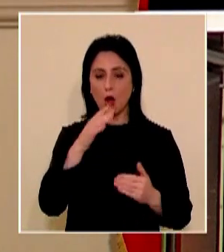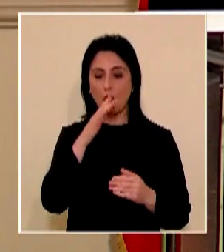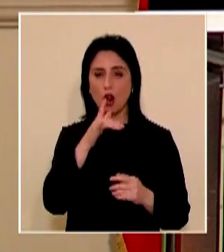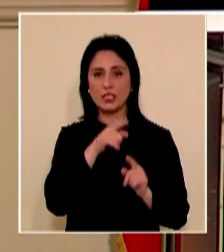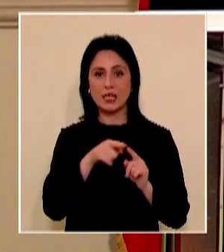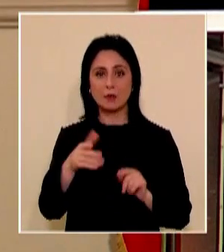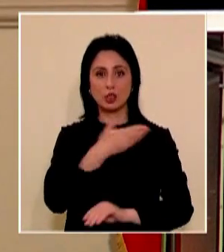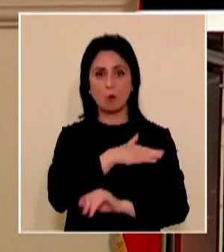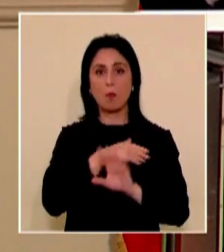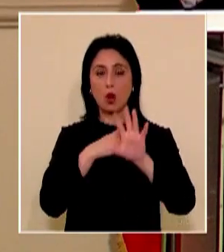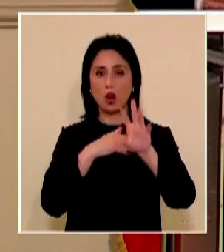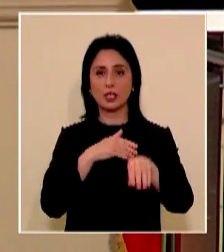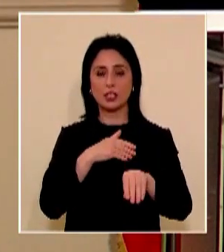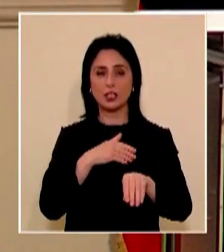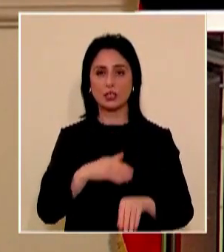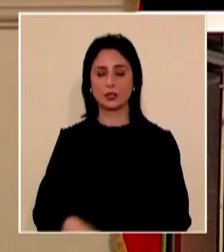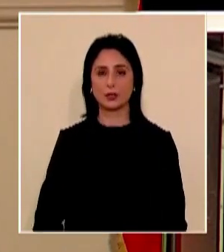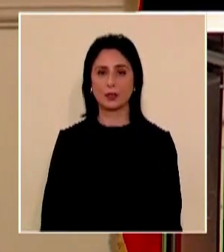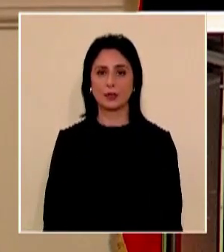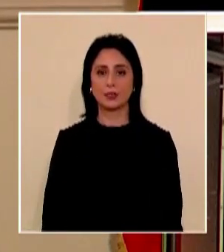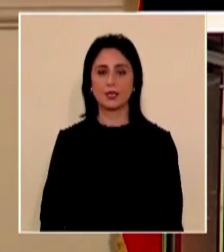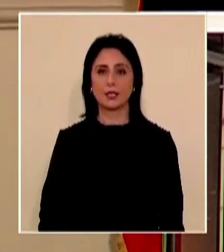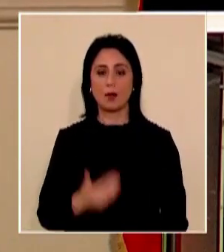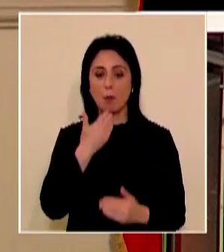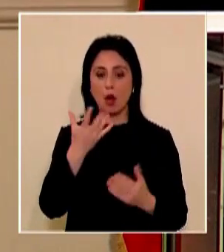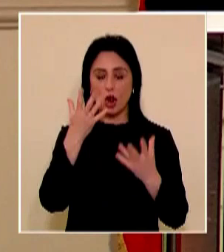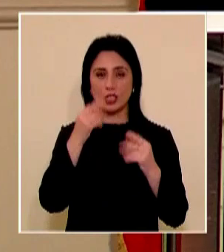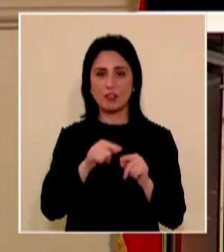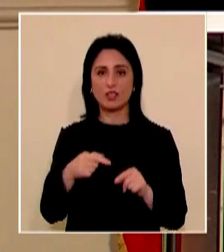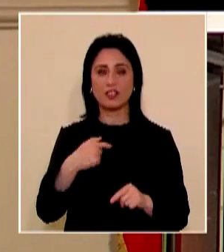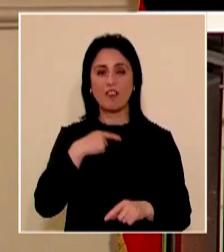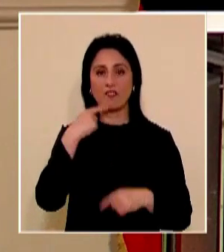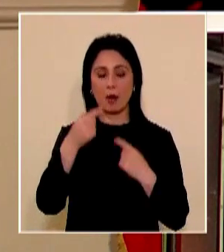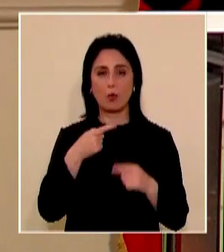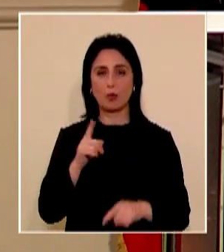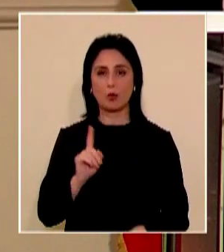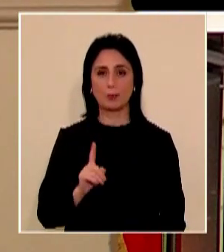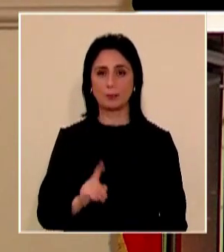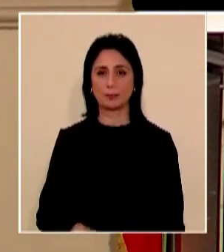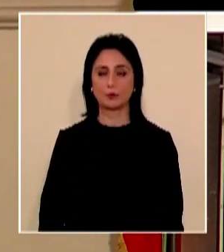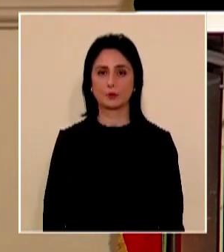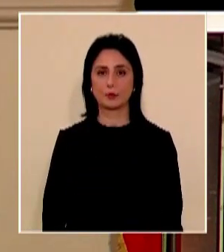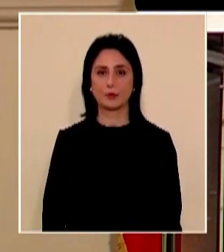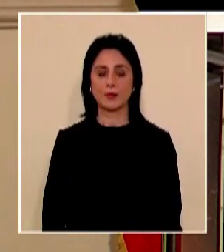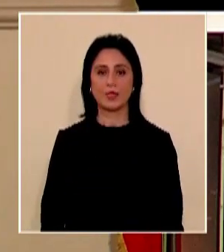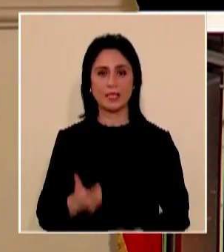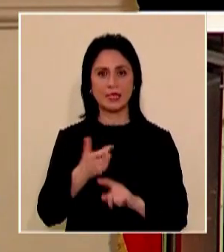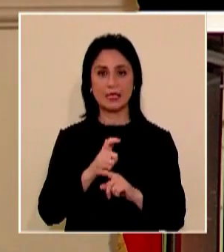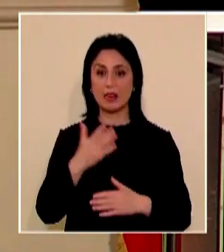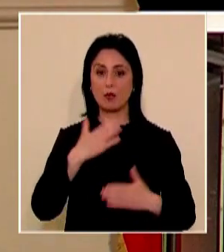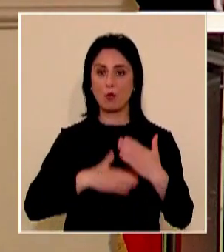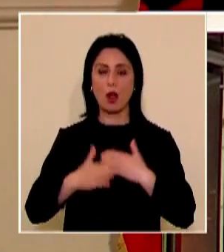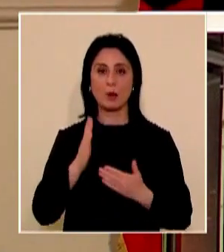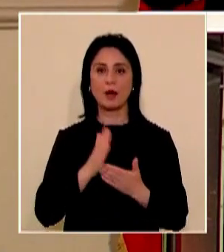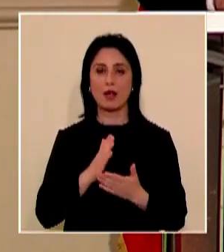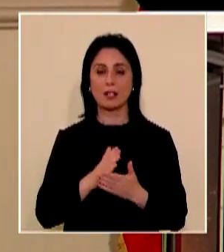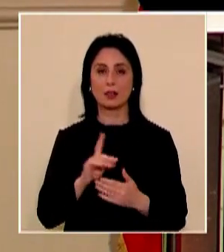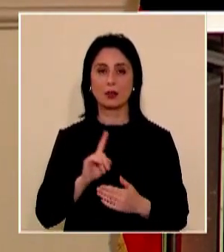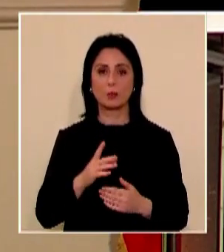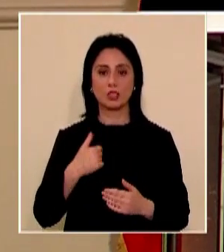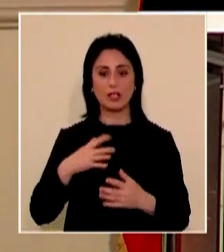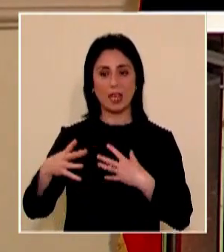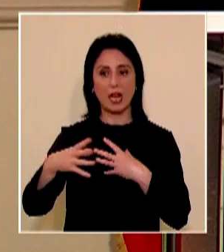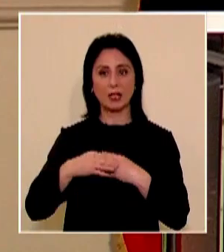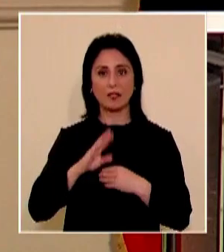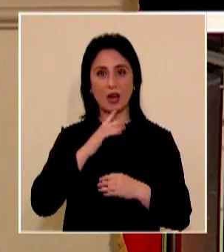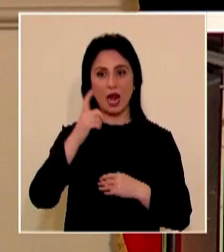się, że jesteśmy, cieszę się z całej polskiej delegacji, cieszę się ogromnie, że jest z nami pani marszałek. Cieszę się ogromnie,